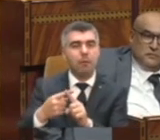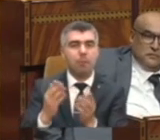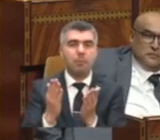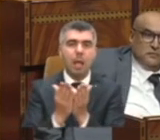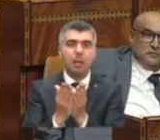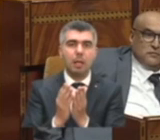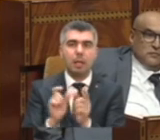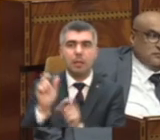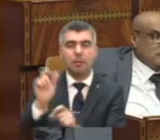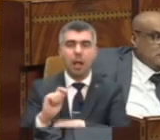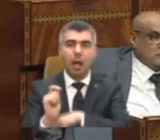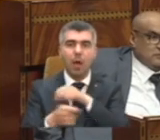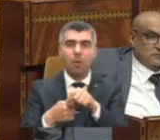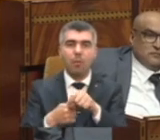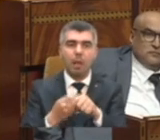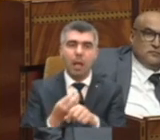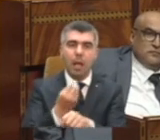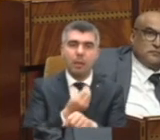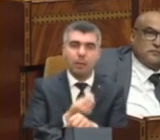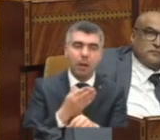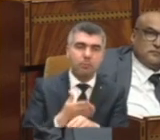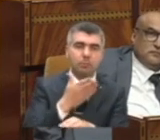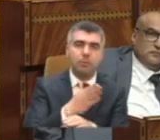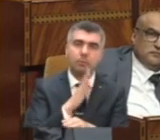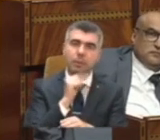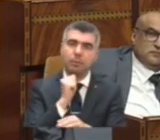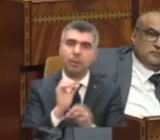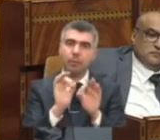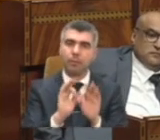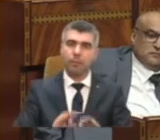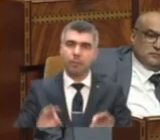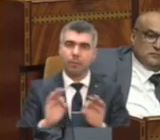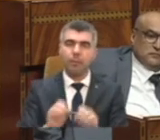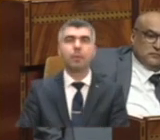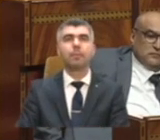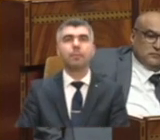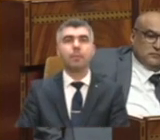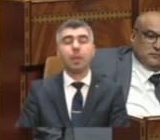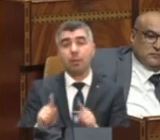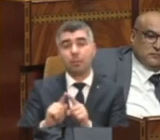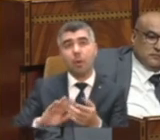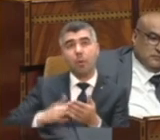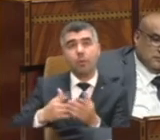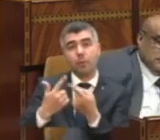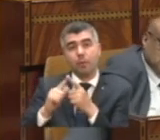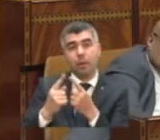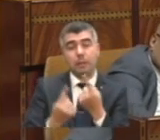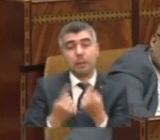ولا سيما في القرى ولدى التلميذات وفي الأحياء الفقيرة، وهو ما سيساهم في تقويض كل